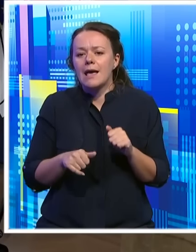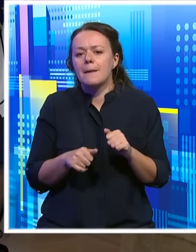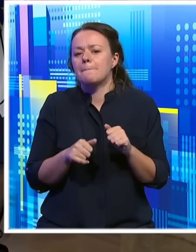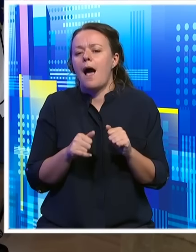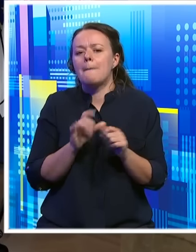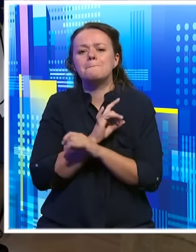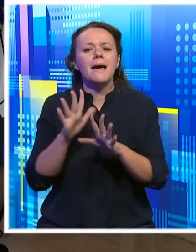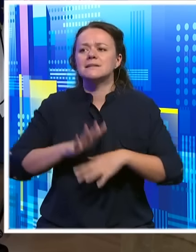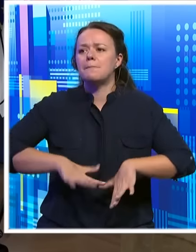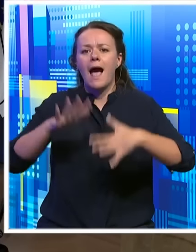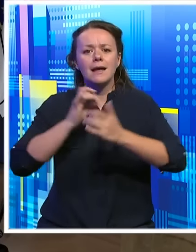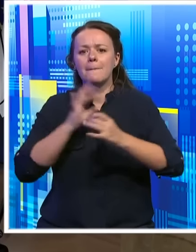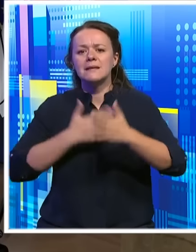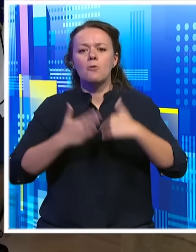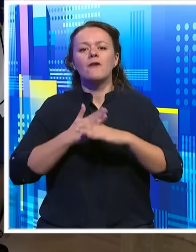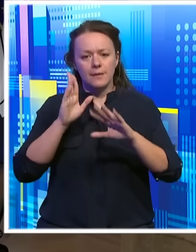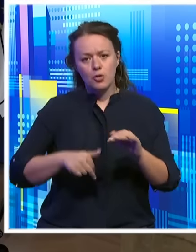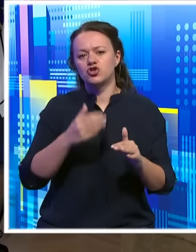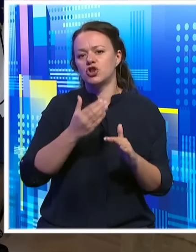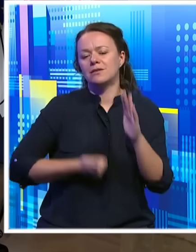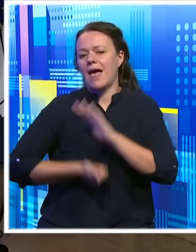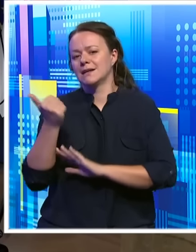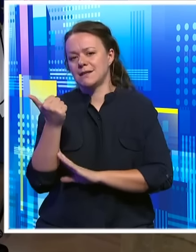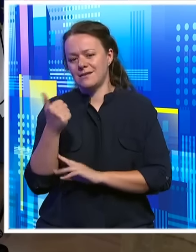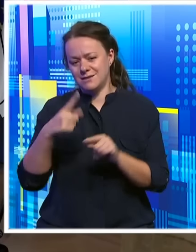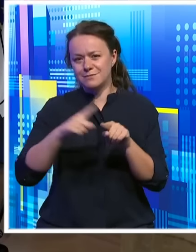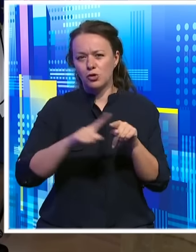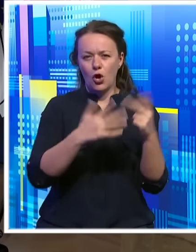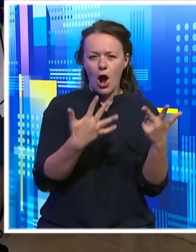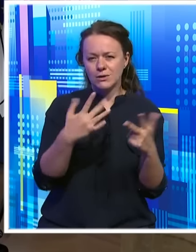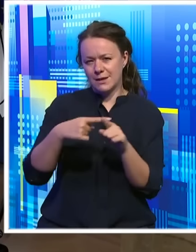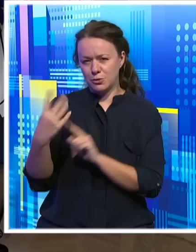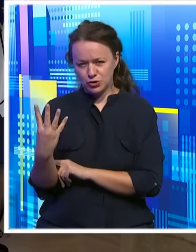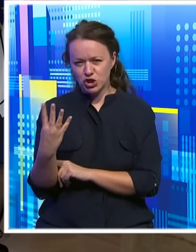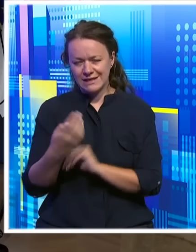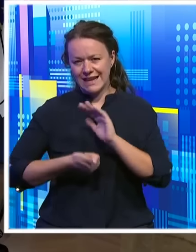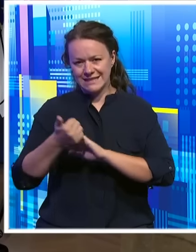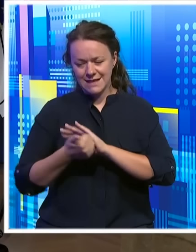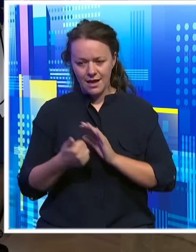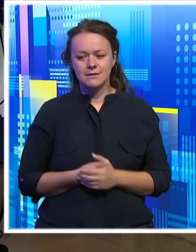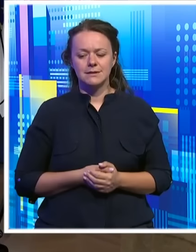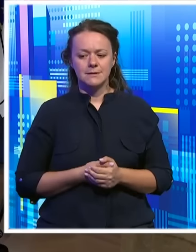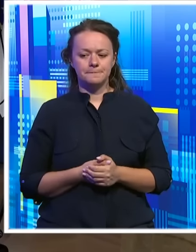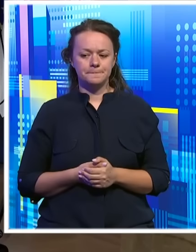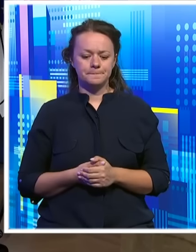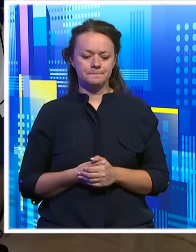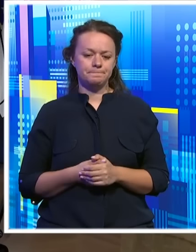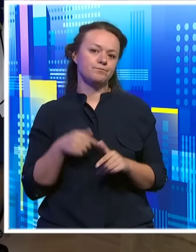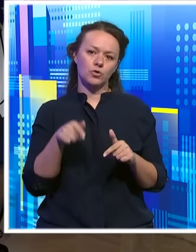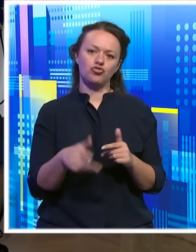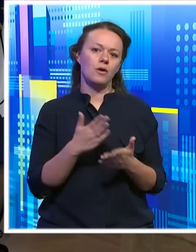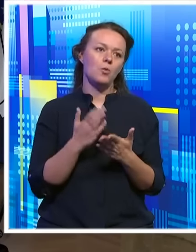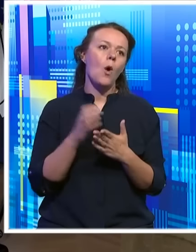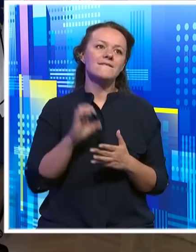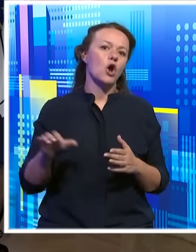nepovređen i bez panike, bez bilo čega, napusti ovaj velelepni objekat. To će biti jedan od tri najlepša stadiona